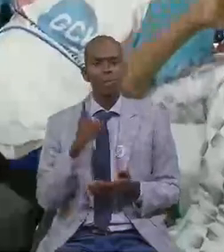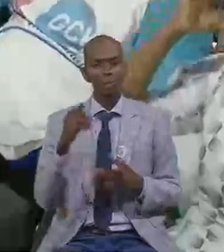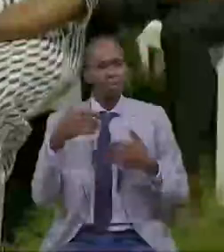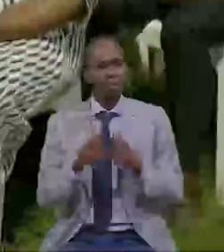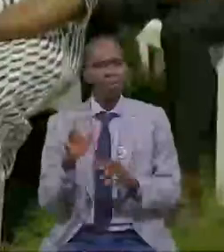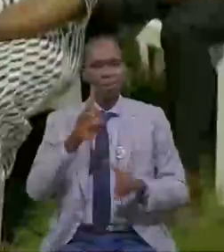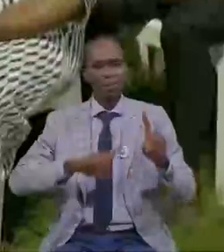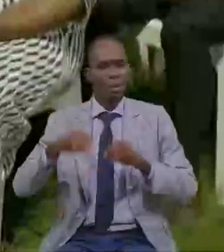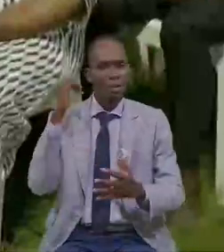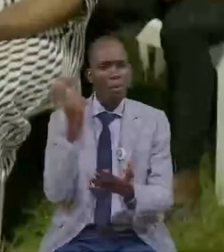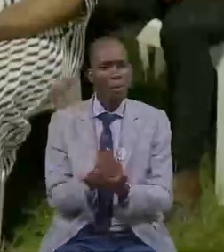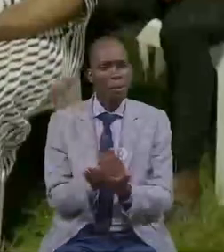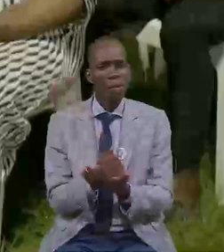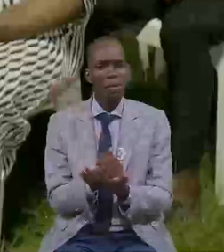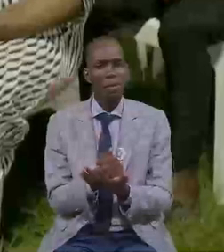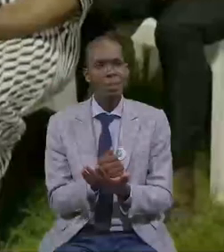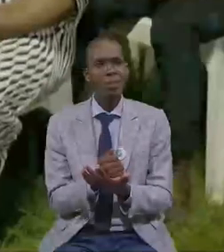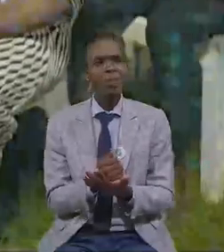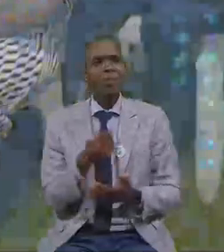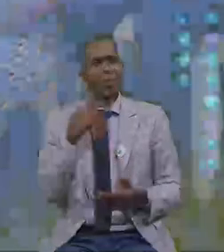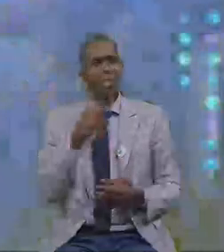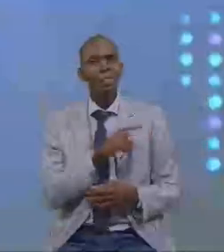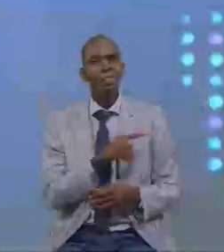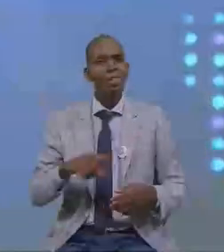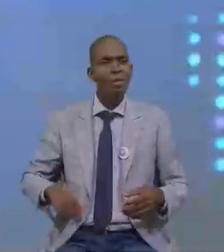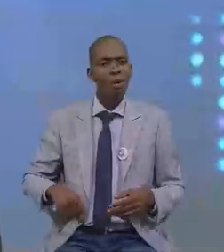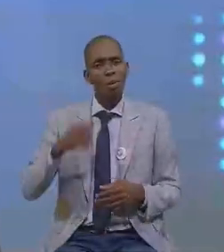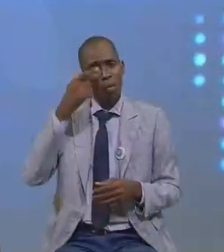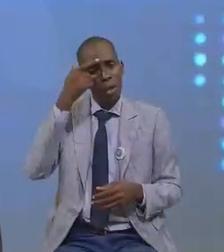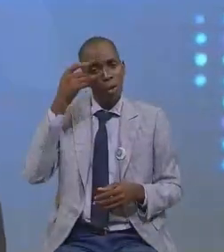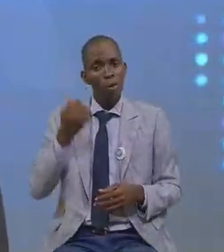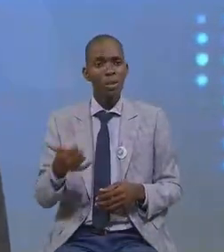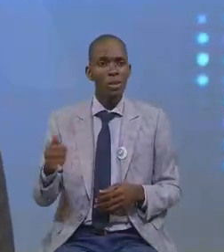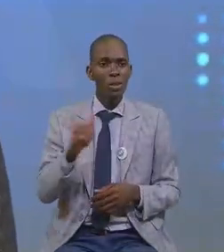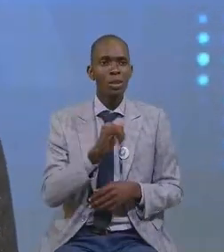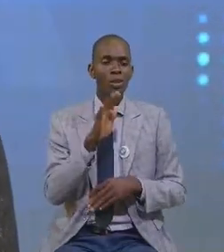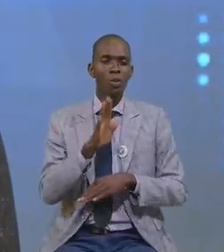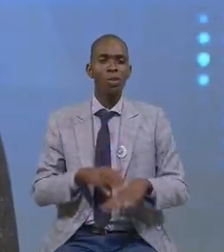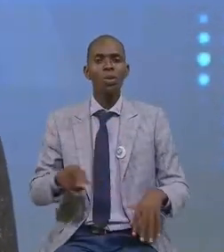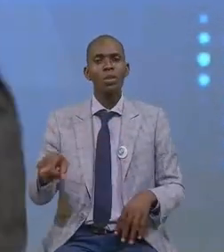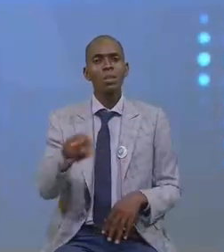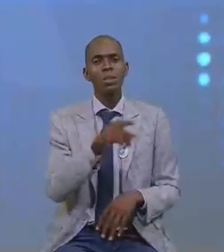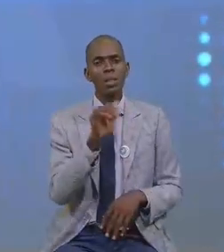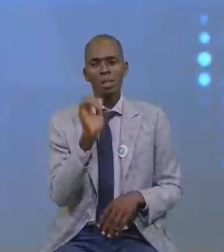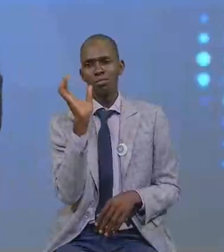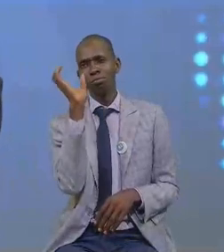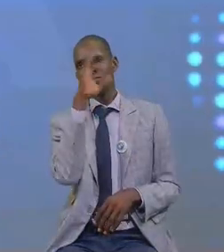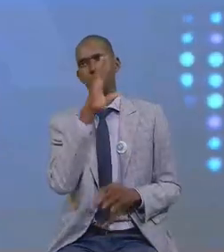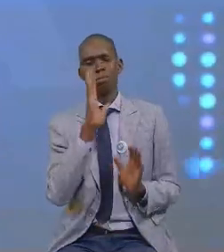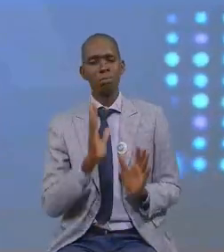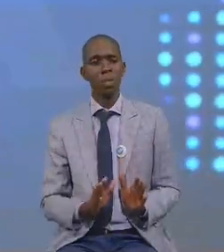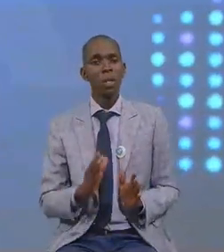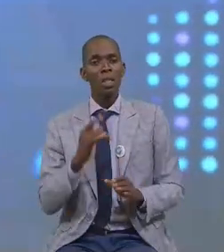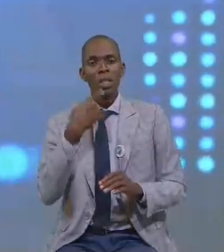Là. Dis l'Éternel, car il t'appelle la repoussée.